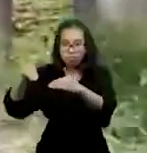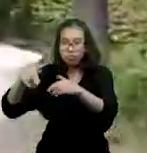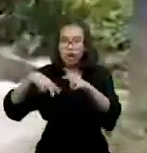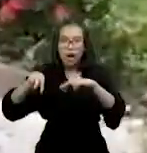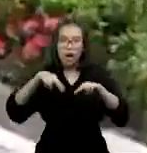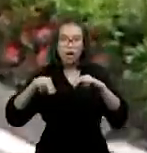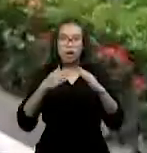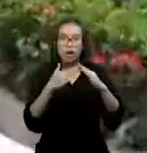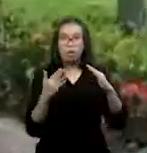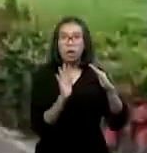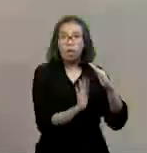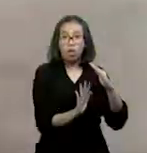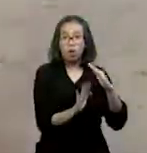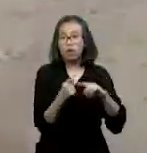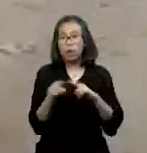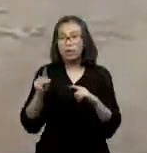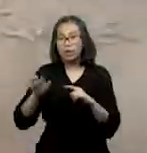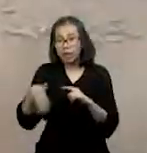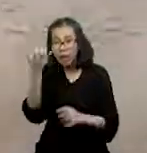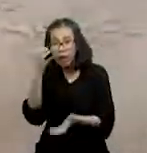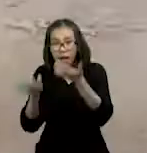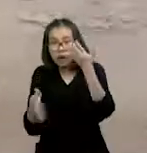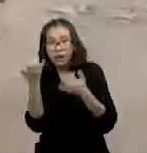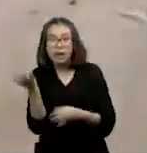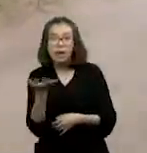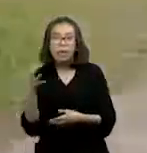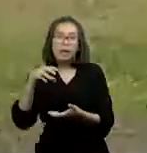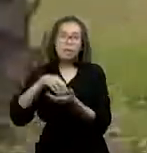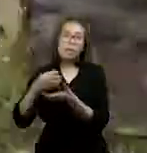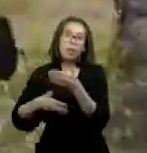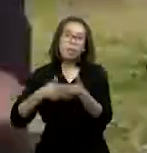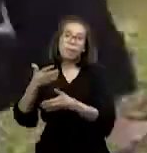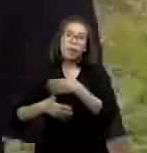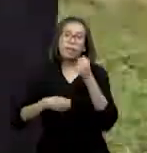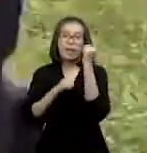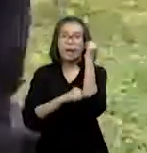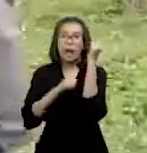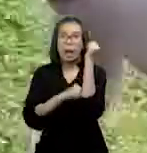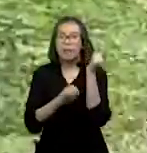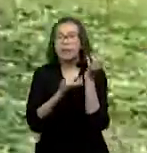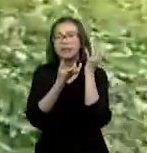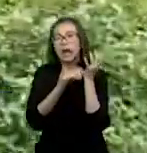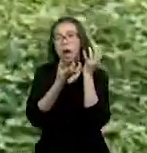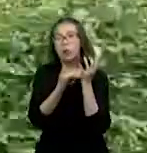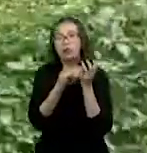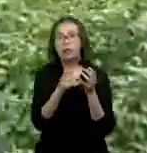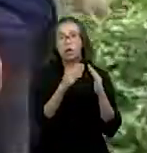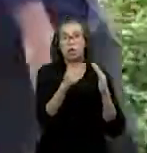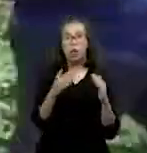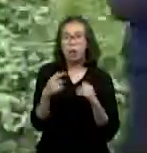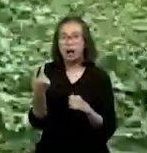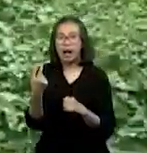Tidak hanya rumah, penggeledahan juga dilakukan penyidik KPK di pabrik kelapa sawit milik terbit yang berada tidak jauh dari rumahnya.